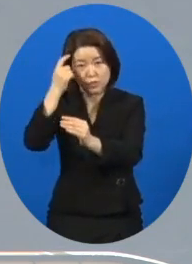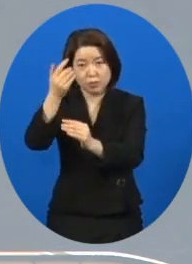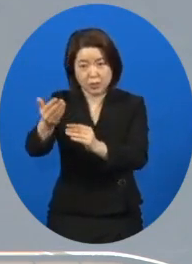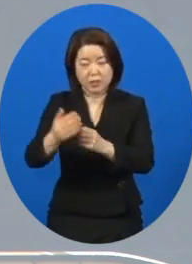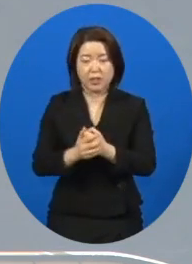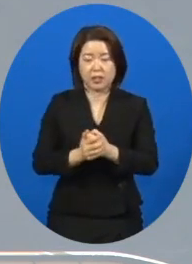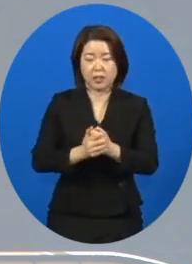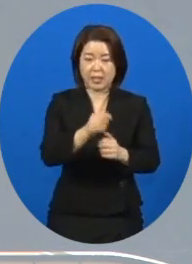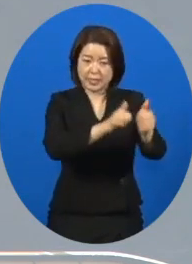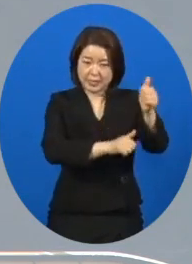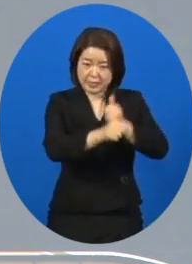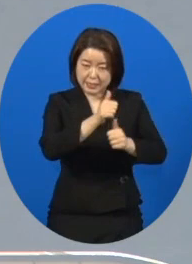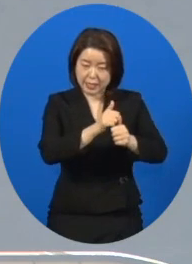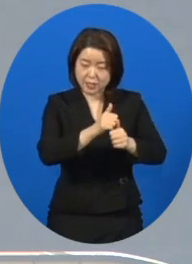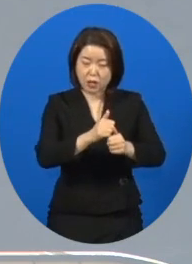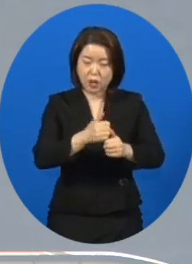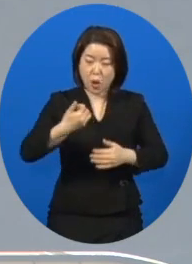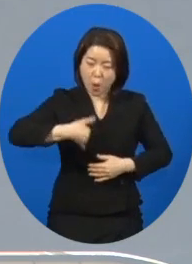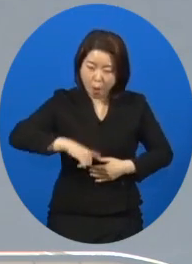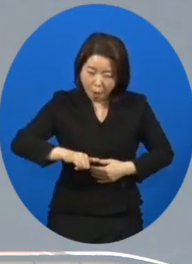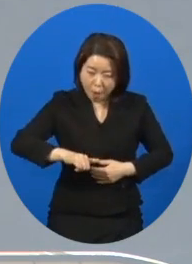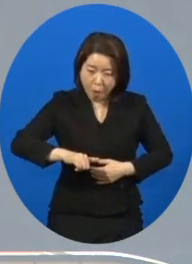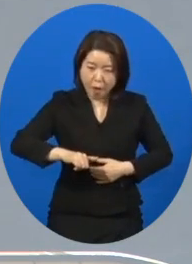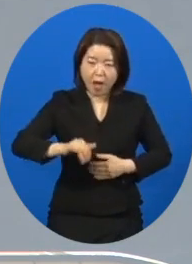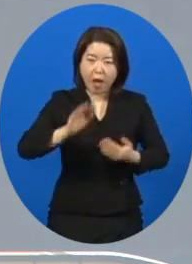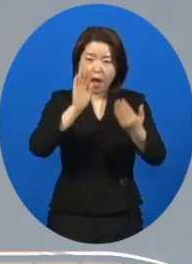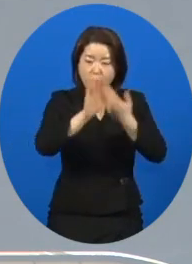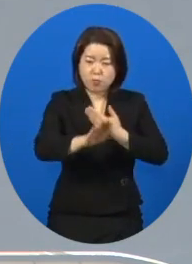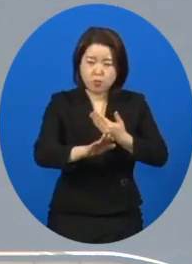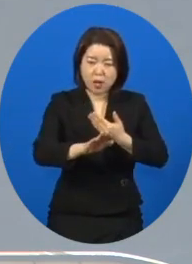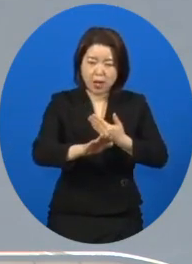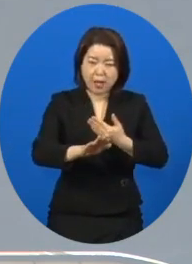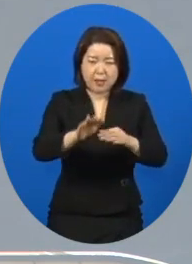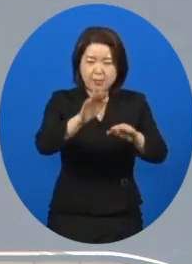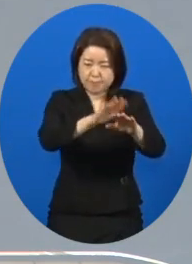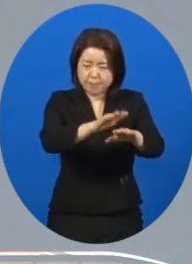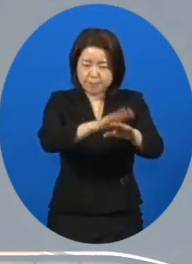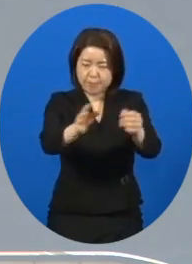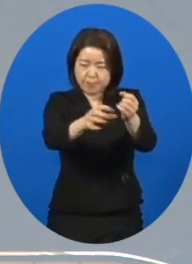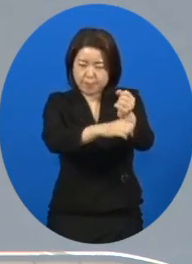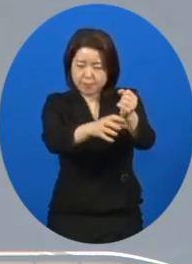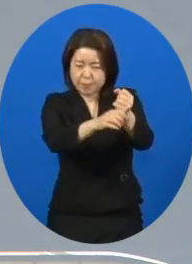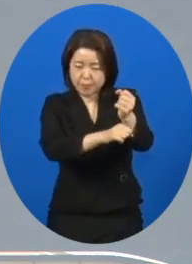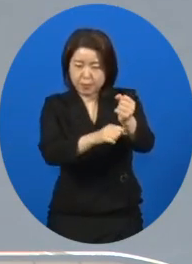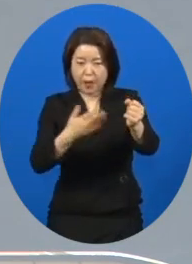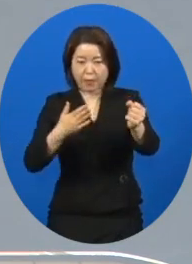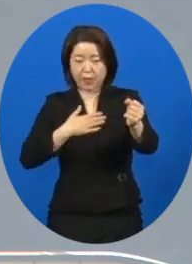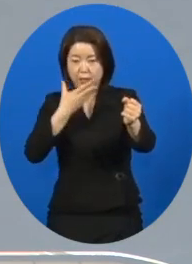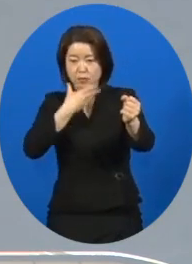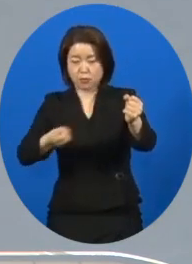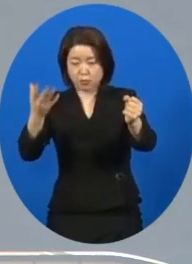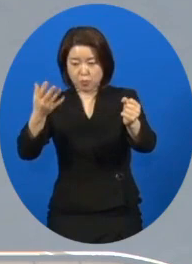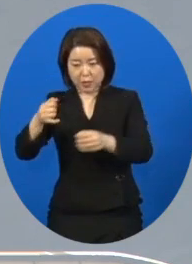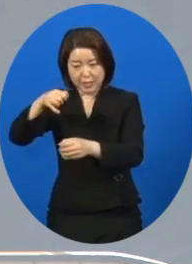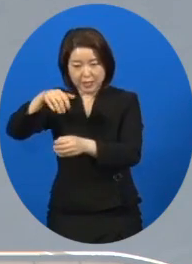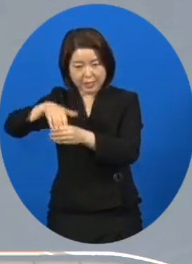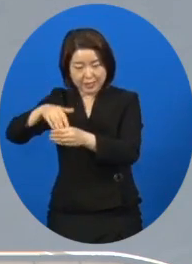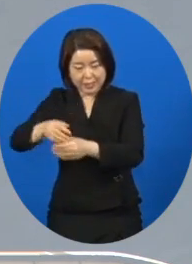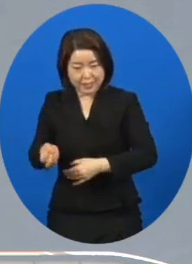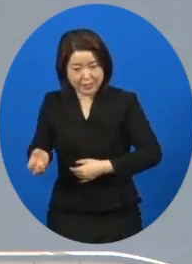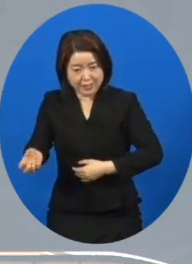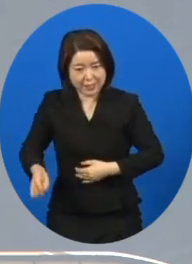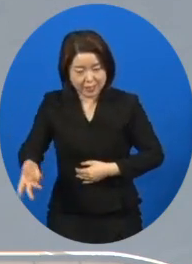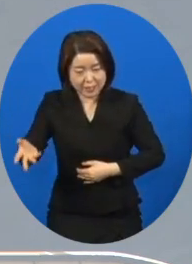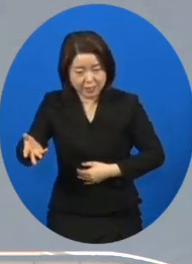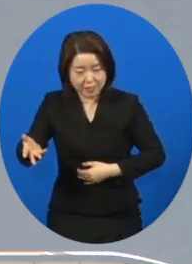자녀들이 후손들이 두고두고 거둘 수 있는 그런 축복의 씨를 내가 심었는지 내 때에